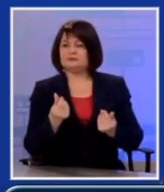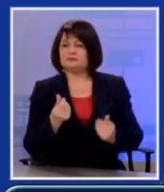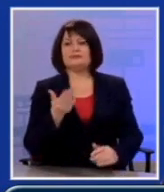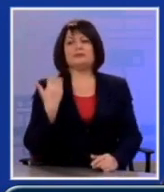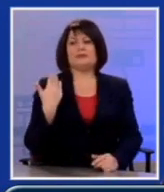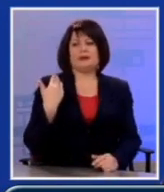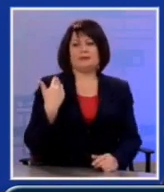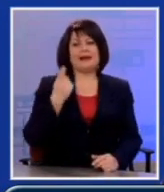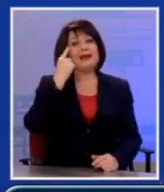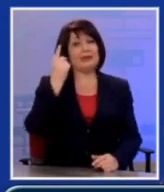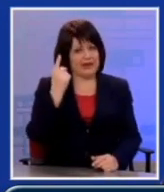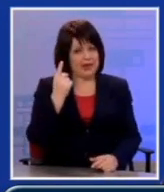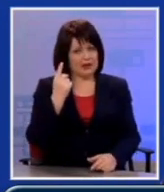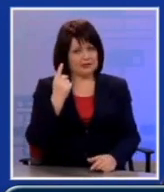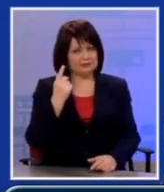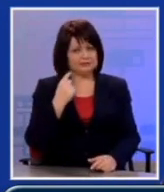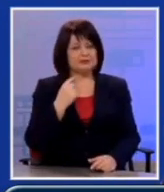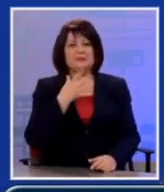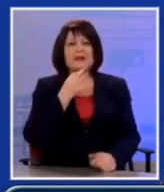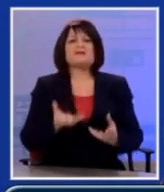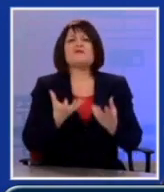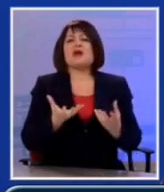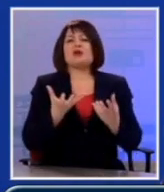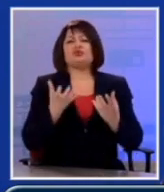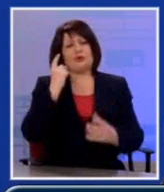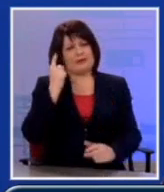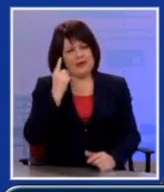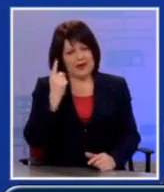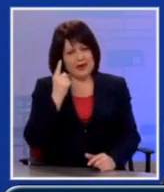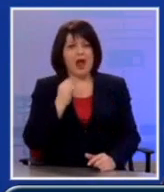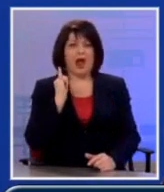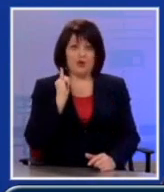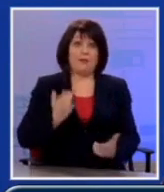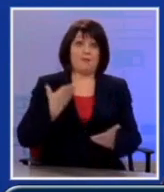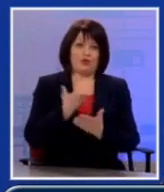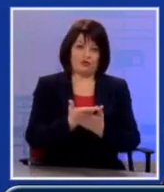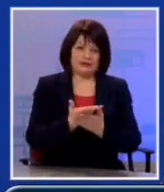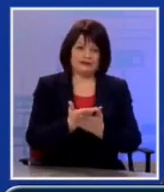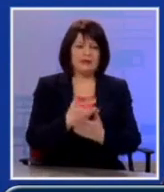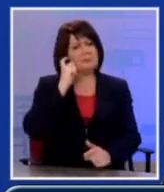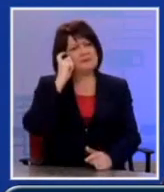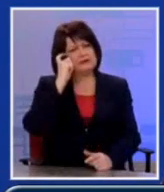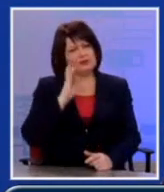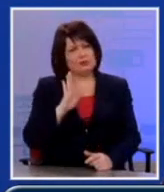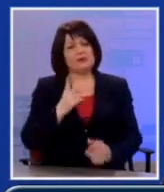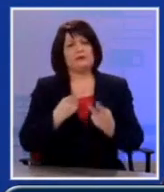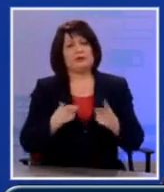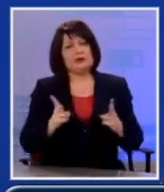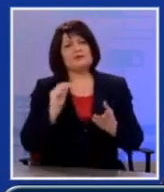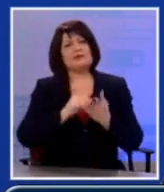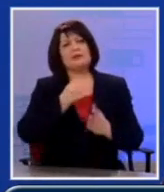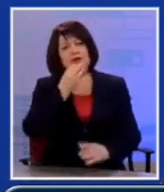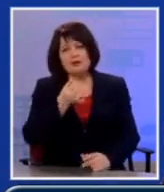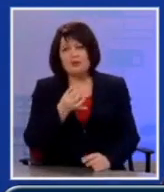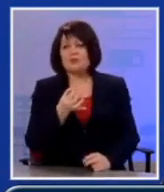πρώιμη ιδέα που δεν έχει μεταφραστεί σε πρόταση. Και θα μου επιτρέψετε επίσης να πω